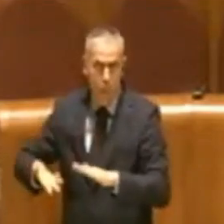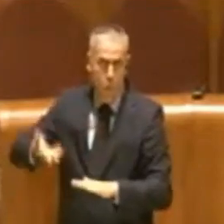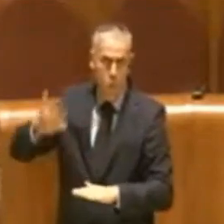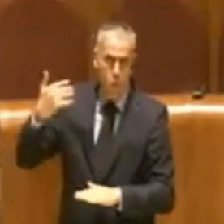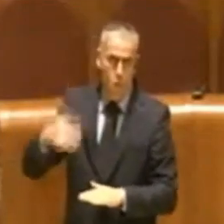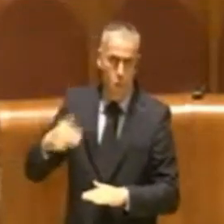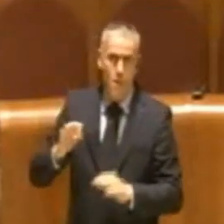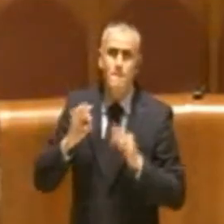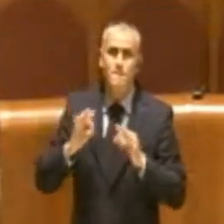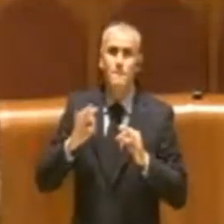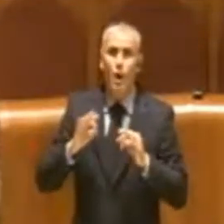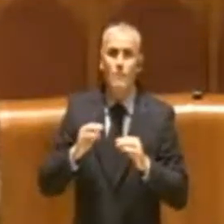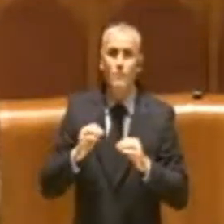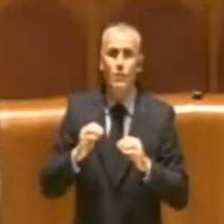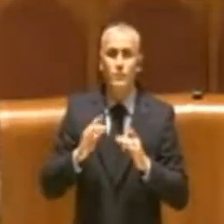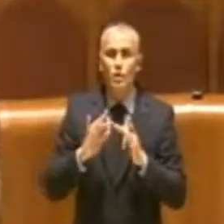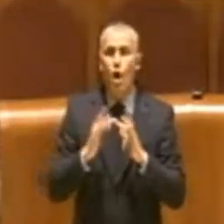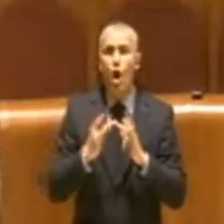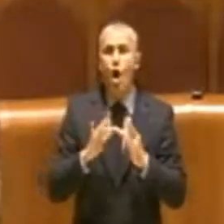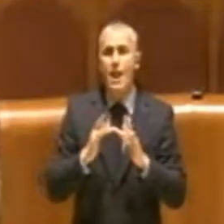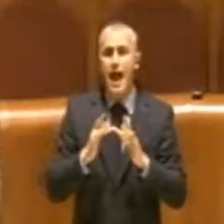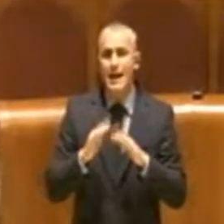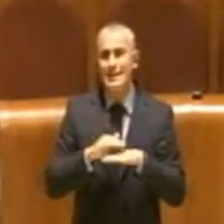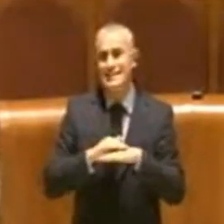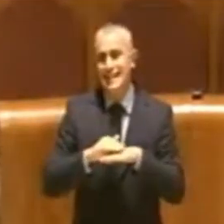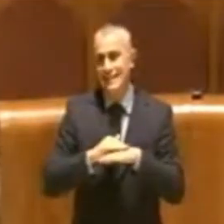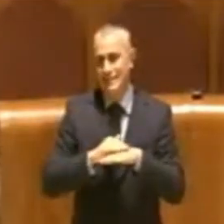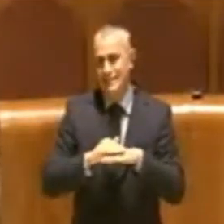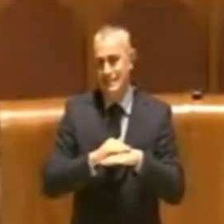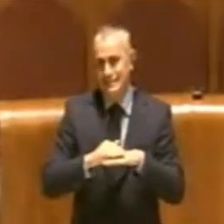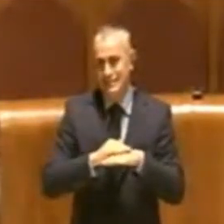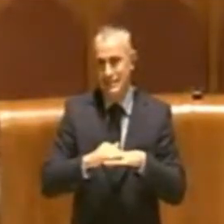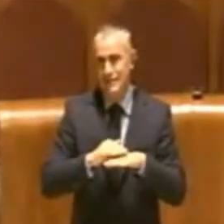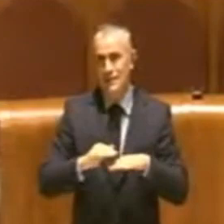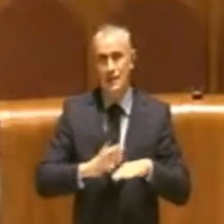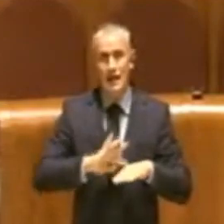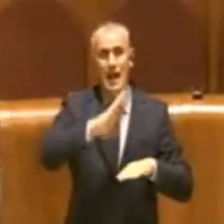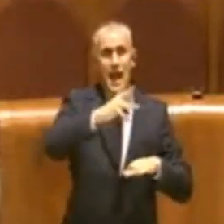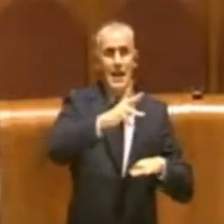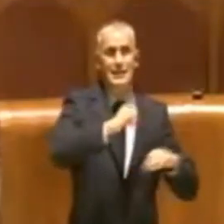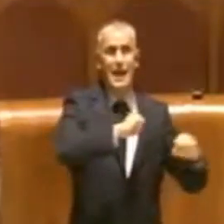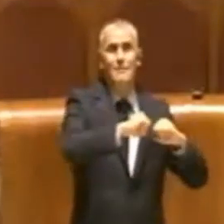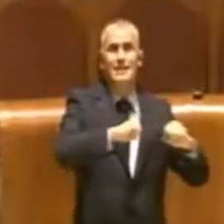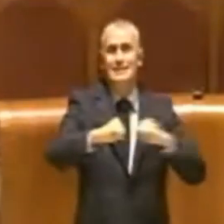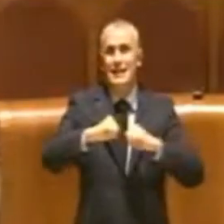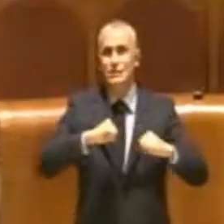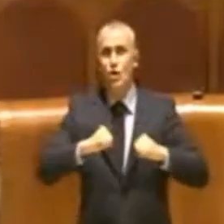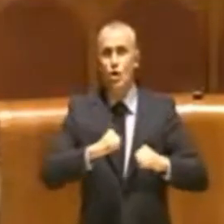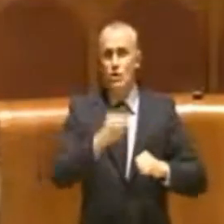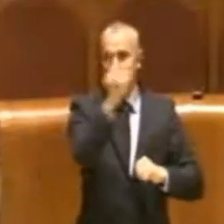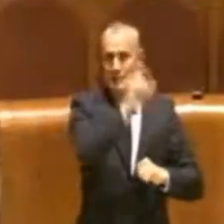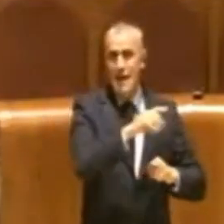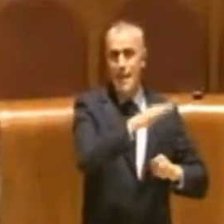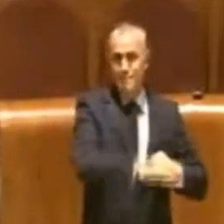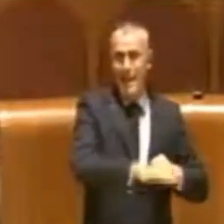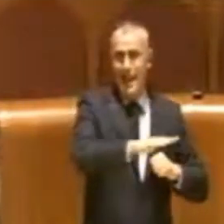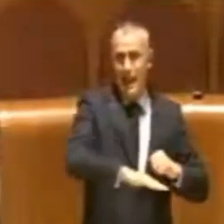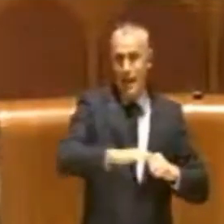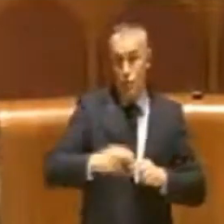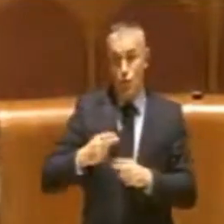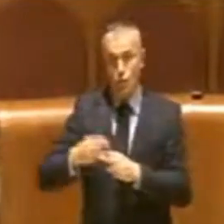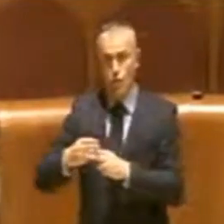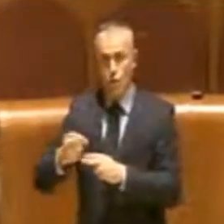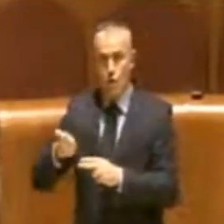panorama dei servizi online della, insomma, di tutte le amministrazioni anche in Italia. E quindi